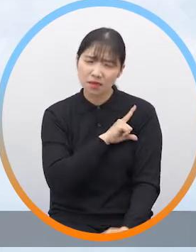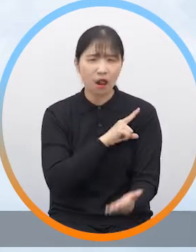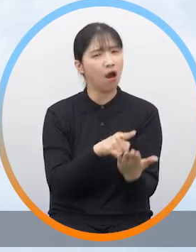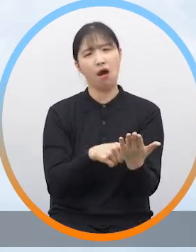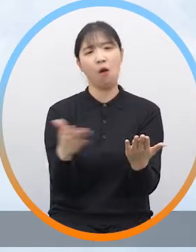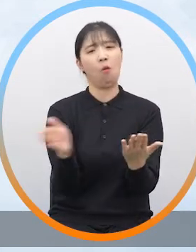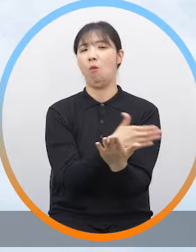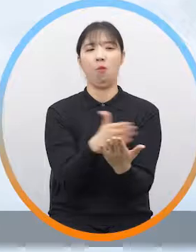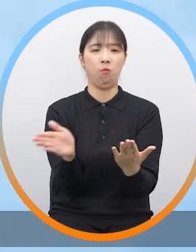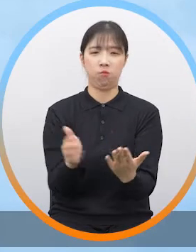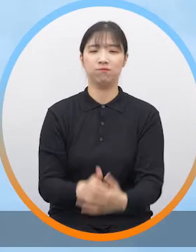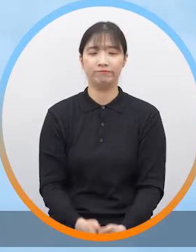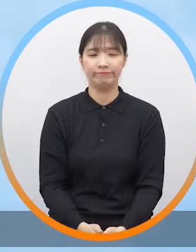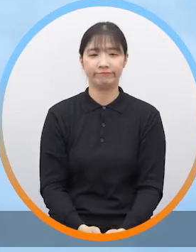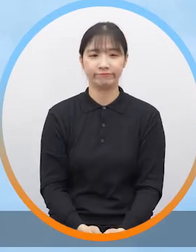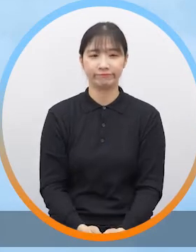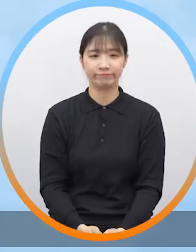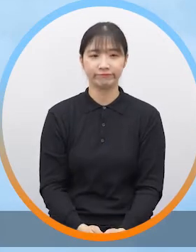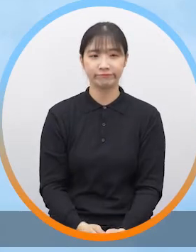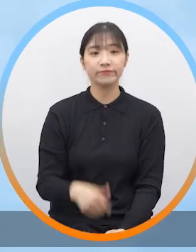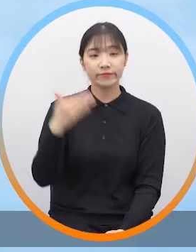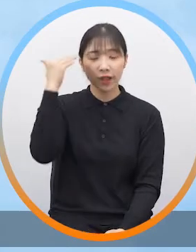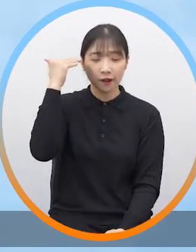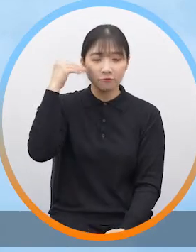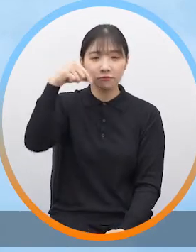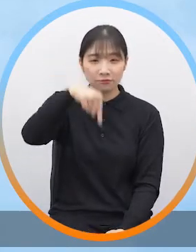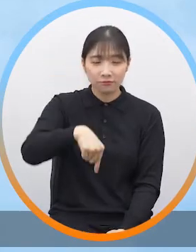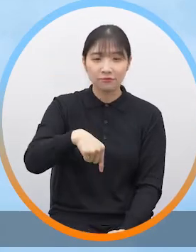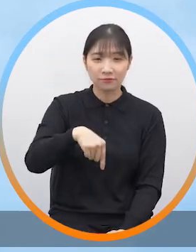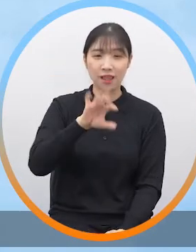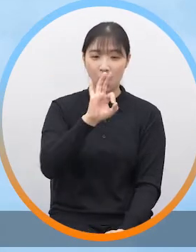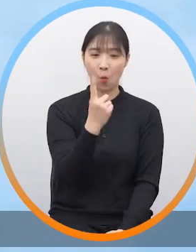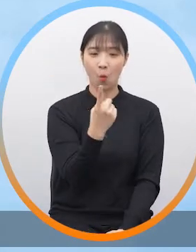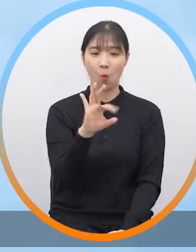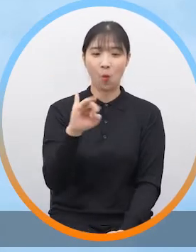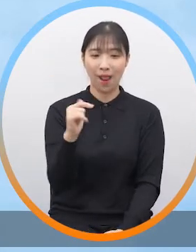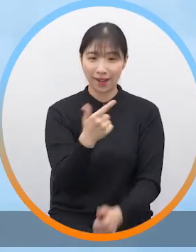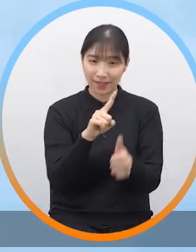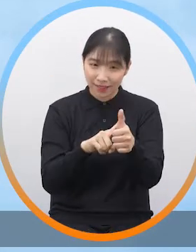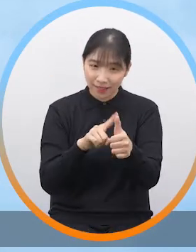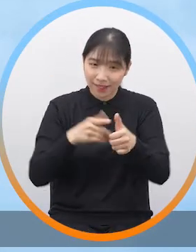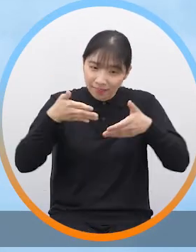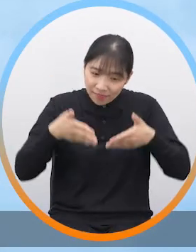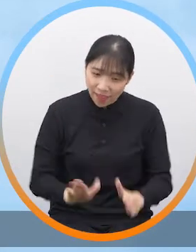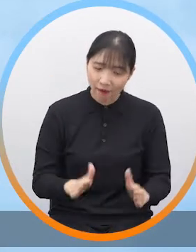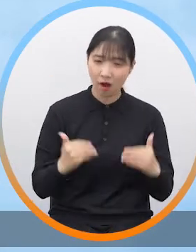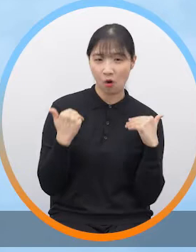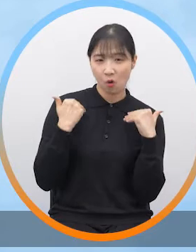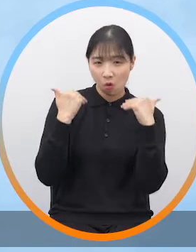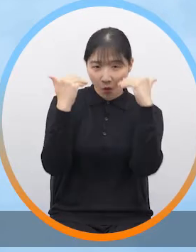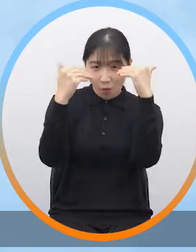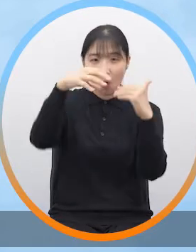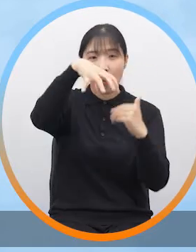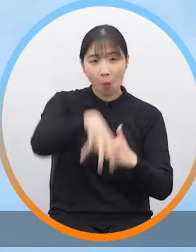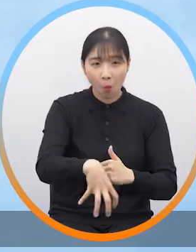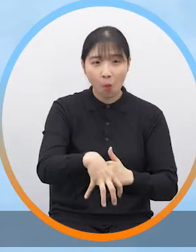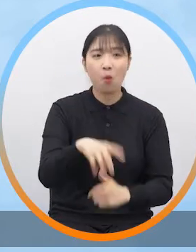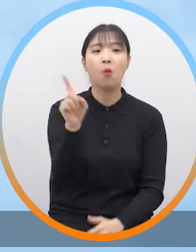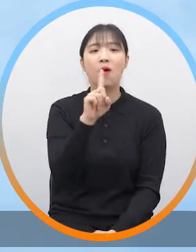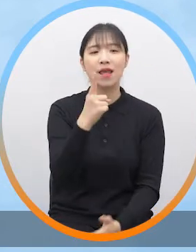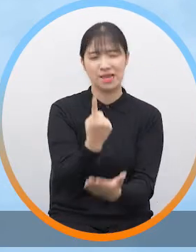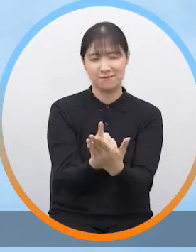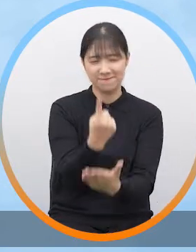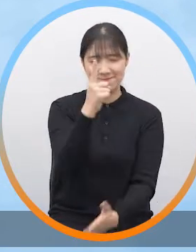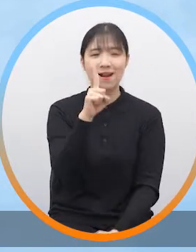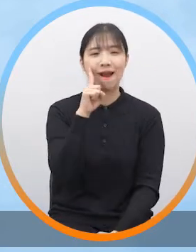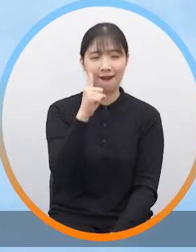보이지 않고 있습니다. 자, 우리나라에서 왕인 박사가 태어나서 성장했다고 하는 곳은